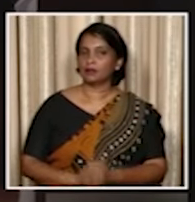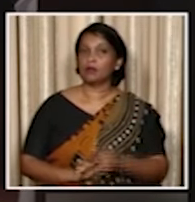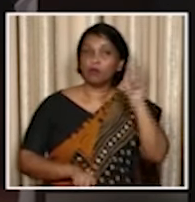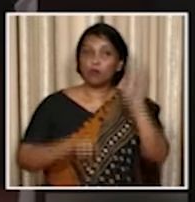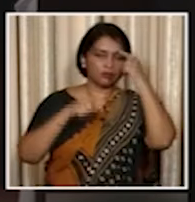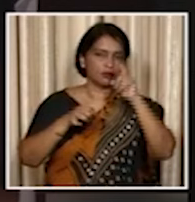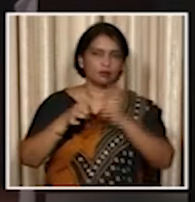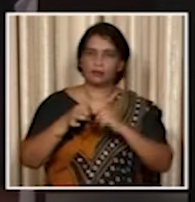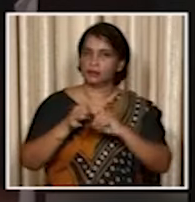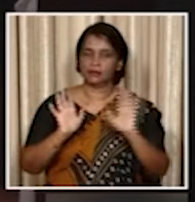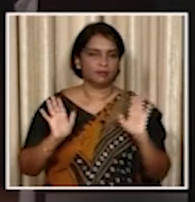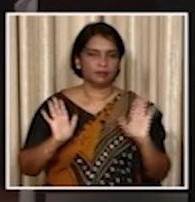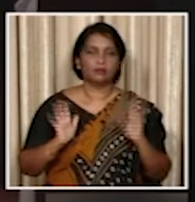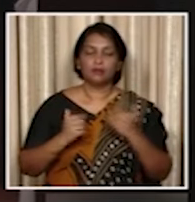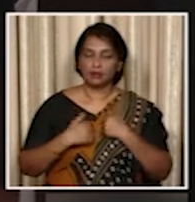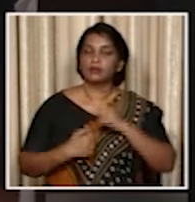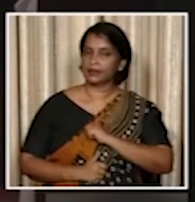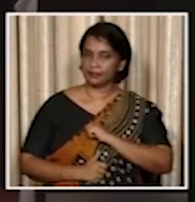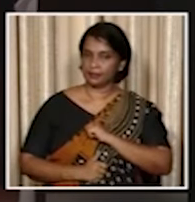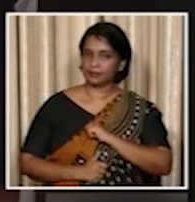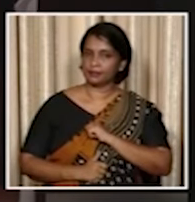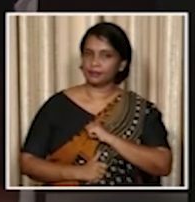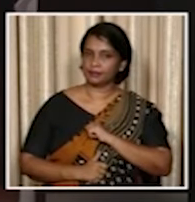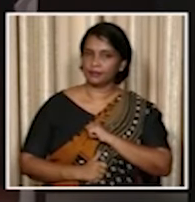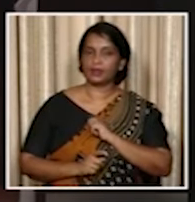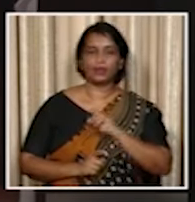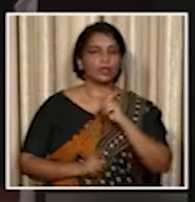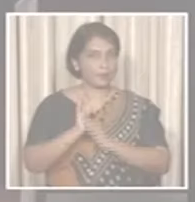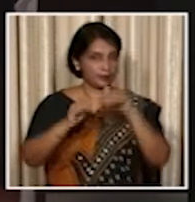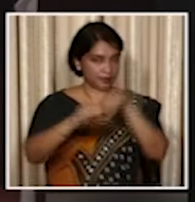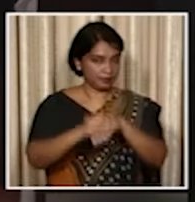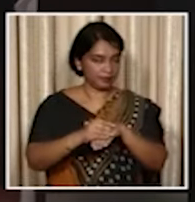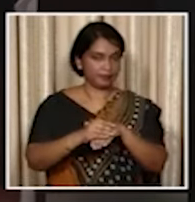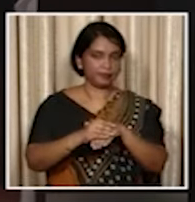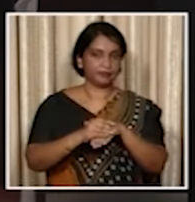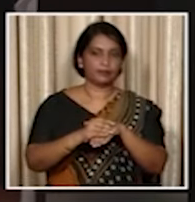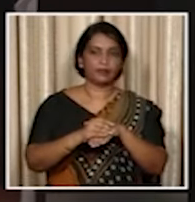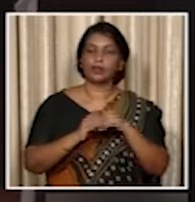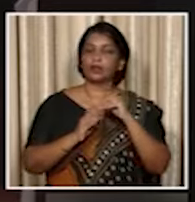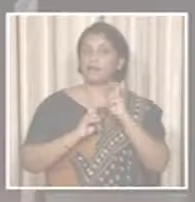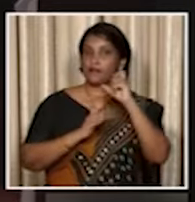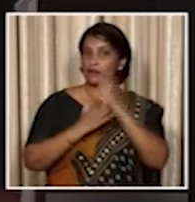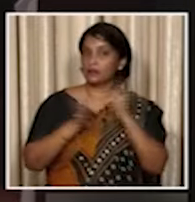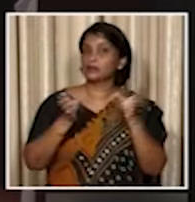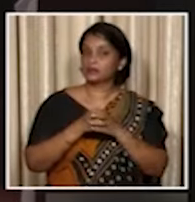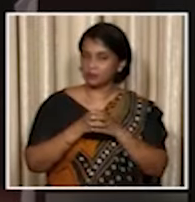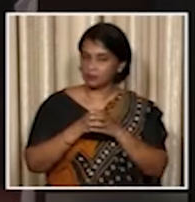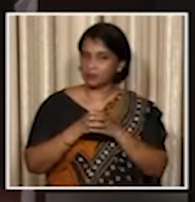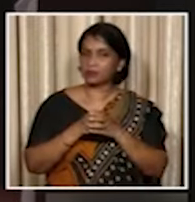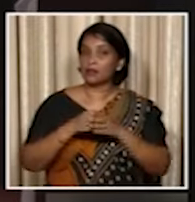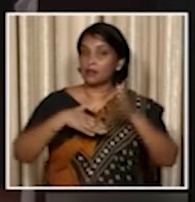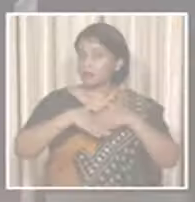පිළිබඳ ප්‍රශ්නයක් නෙමෙයි. මම ඔබතුමාට කියන්න කැමති අග්‍රාමාත්‍යතුමත් සිටින ව්‍යවස්ථාදායක සභාවේ